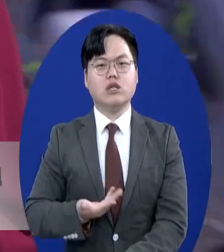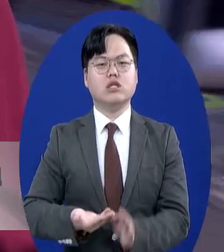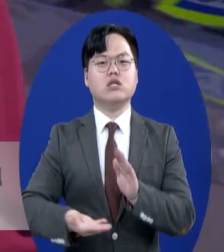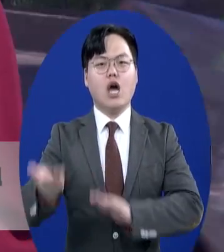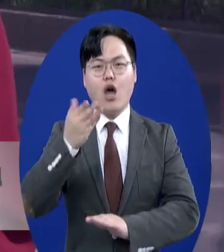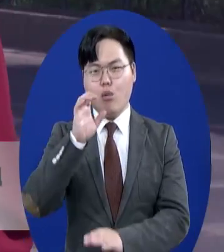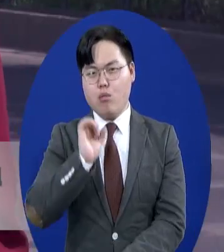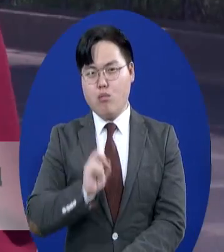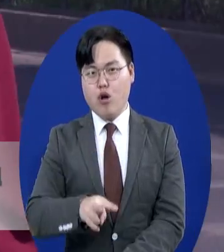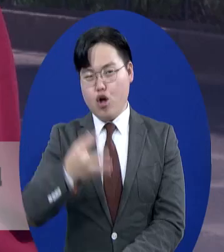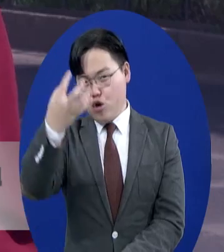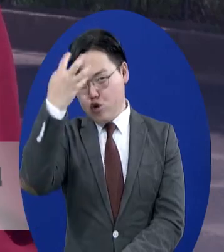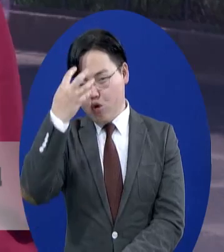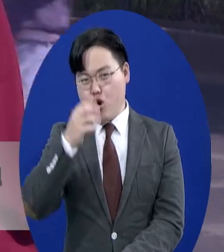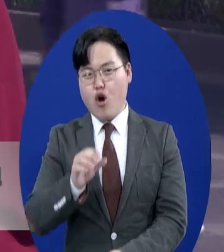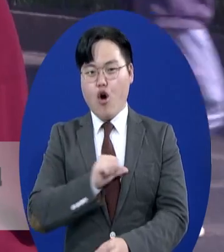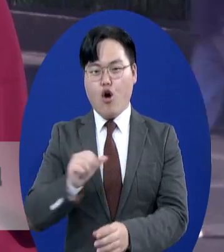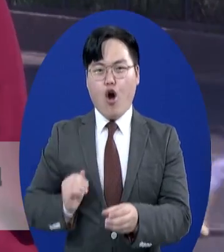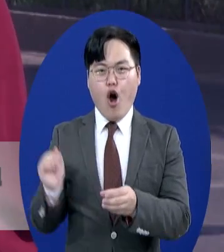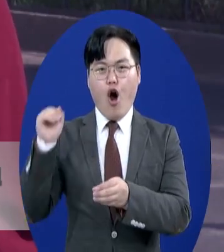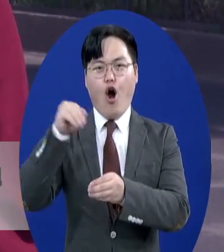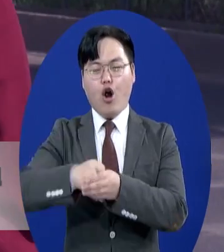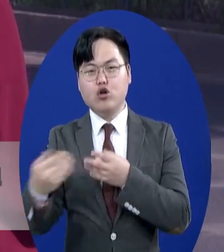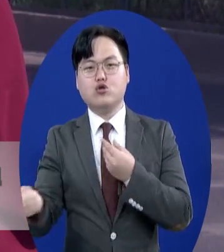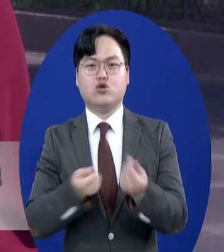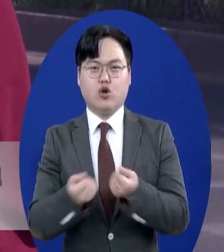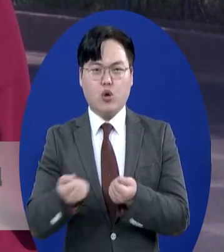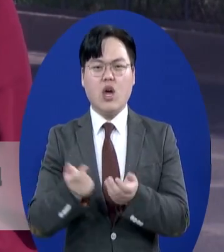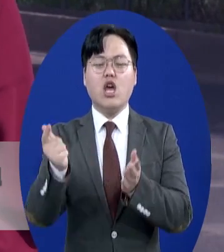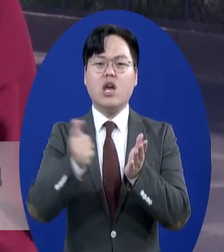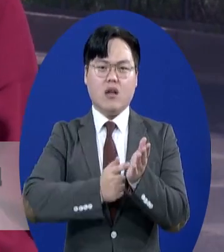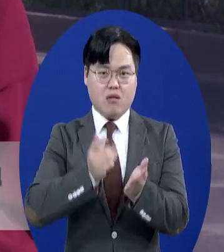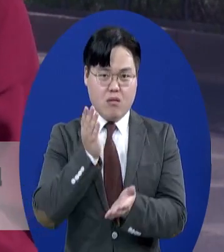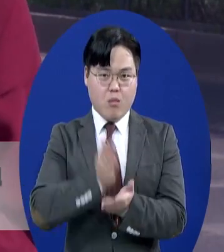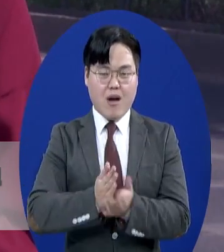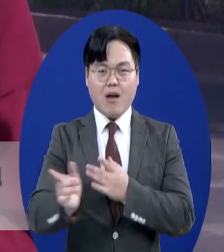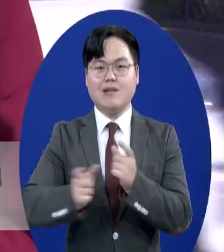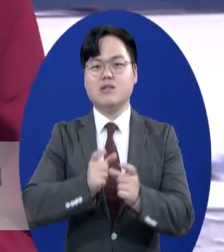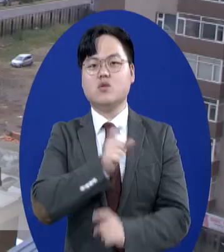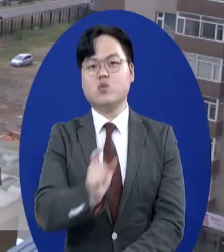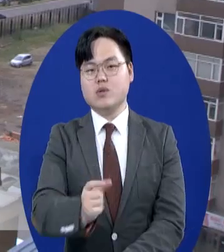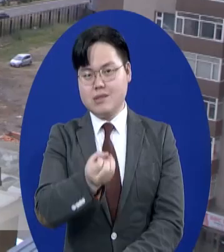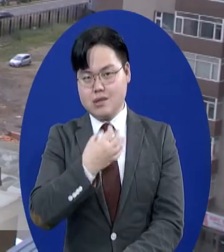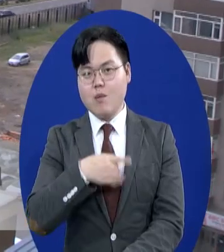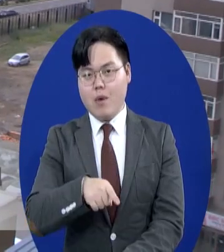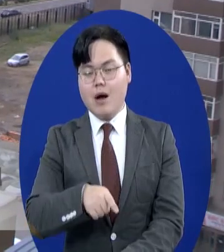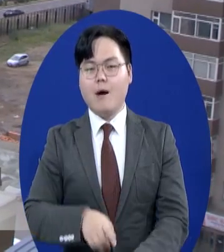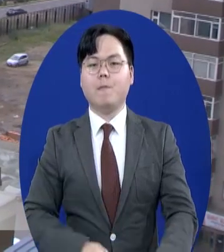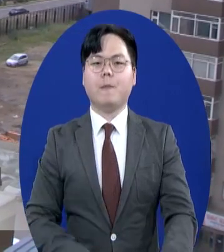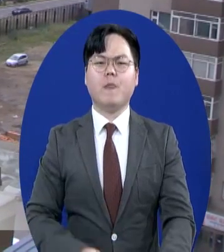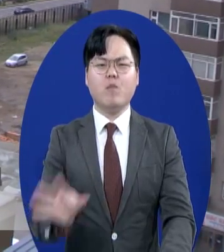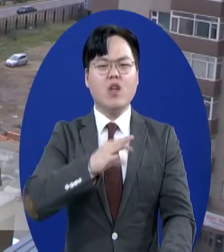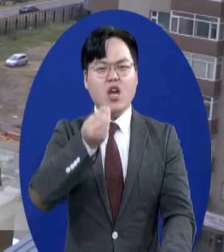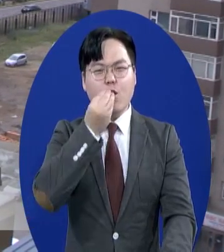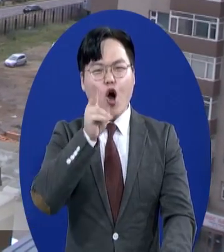бол ялтчгүй төр оролцох юм төрийн зохицуулалтын хэрэгтэй болно гэдгийг эдийн засгчид одоо хэлж байгаа маа. Бидний идэж